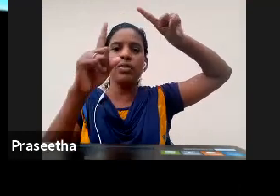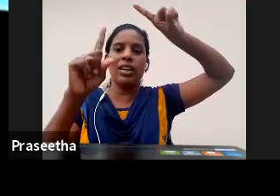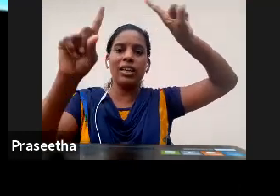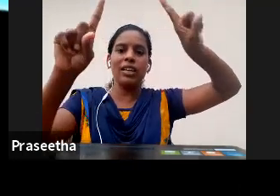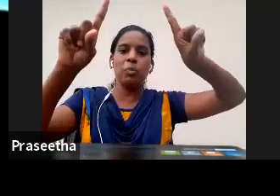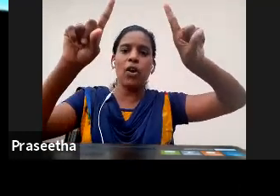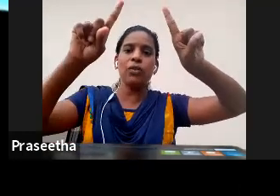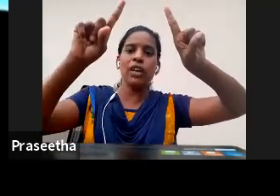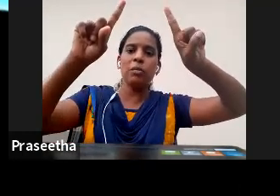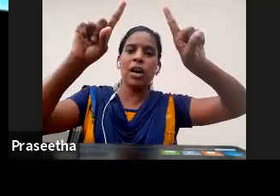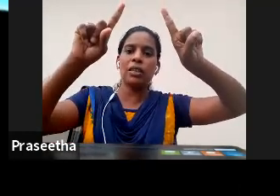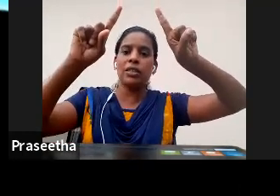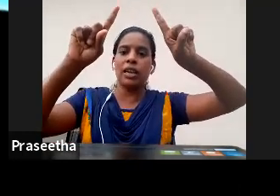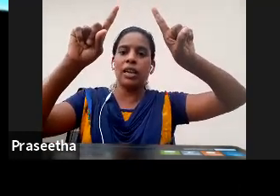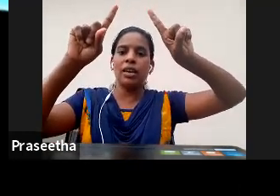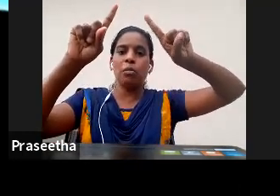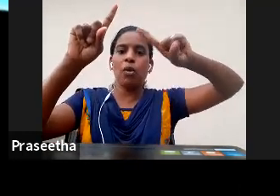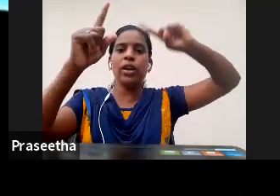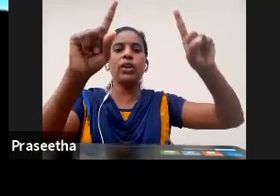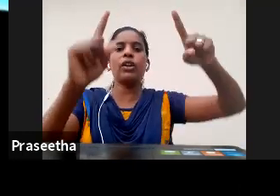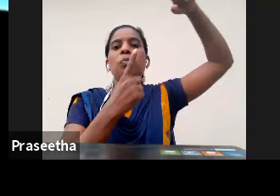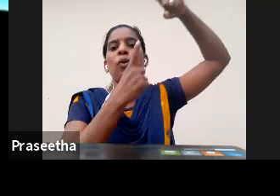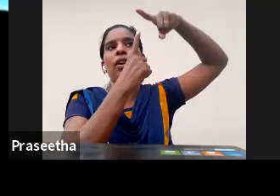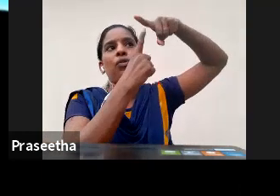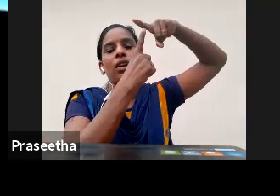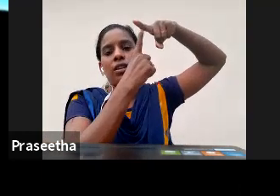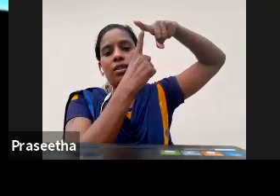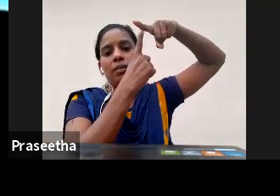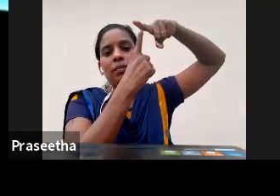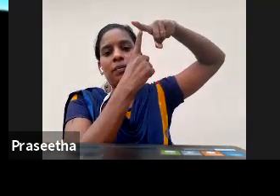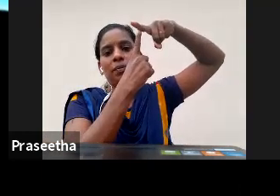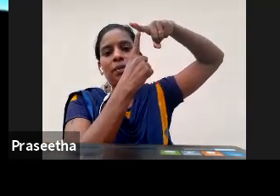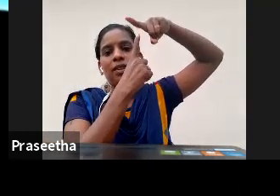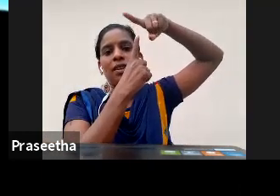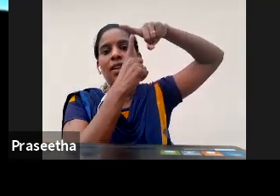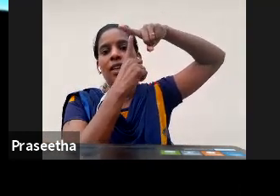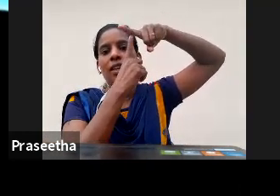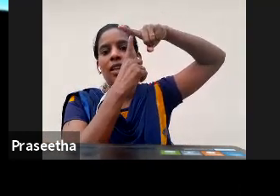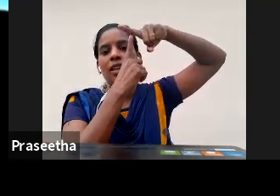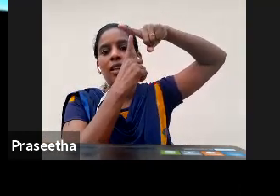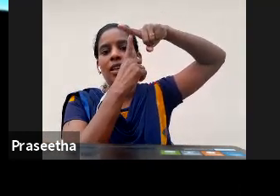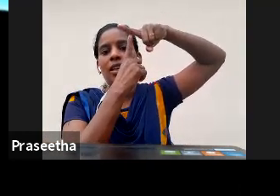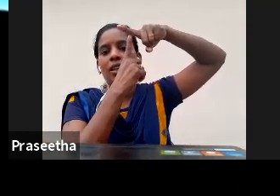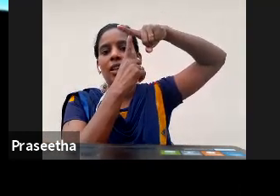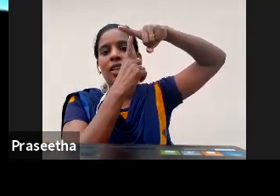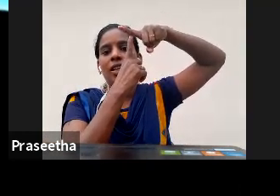ഒരൊറ്റ വരല് ഈ പോയിന്റഡ് ഫിംഗർ മാത്രം മതി സാറേ പോയിന്റഡ് ഫിംഗർ ടു പോയിന്റഡ് ഫിംഗർ T